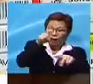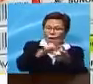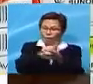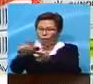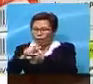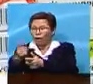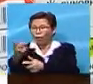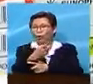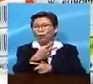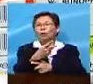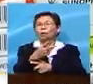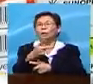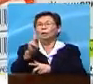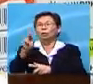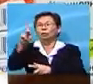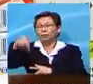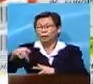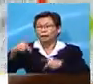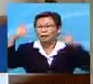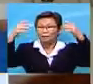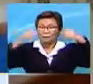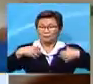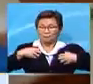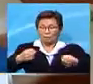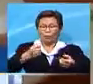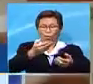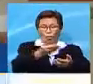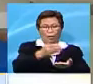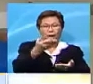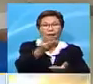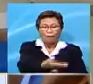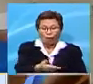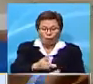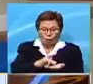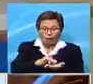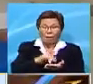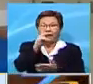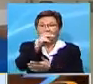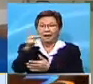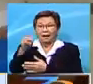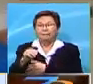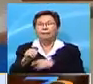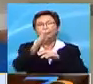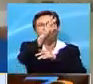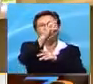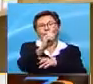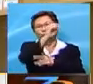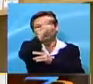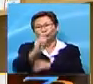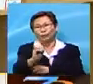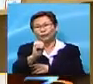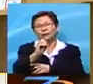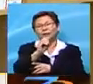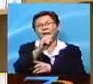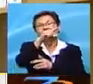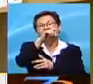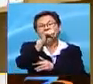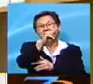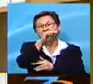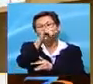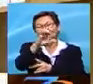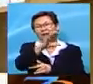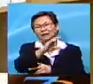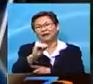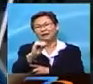kelulusan Ketua Pengarah Kesihatan. Bekalan ubat yang ada di Kementerian Kesihatan kini adalah 60% generik dan